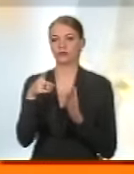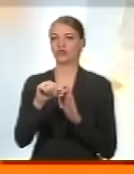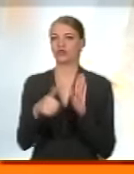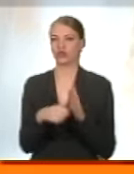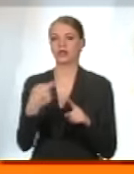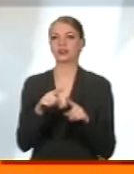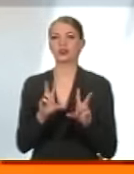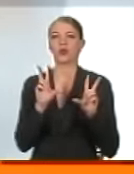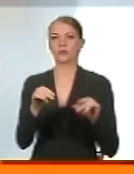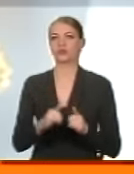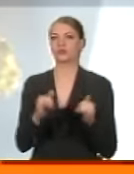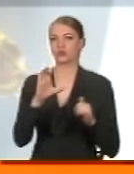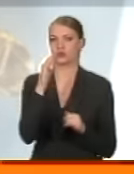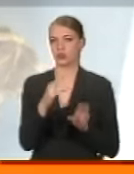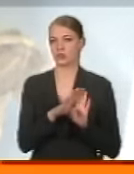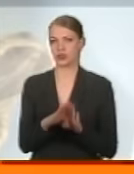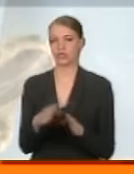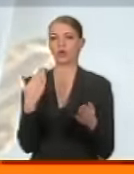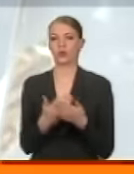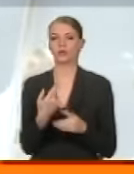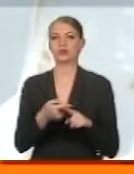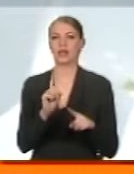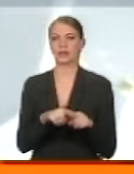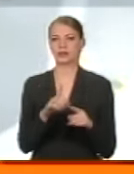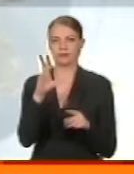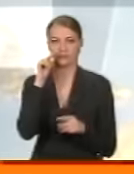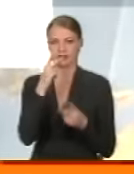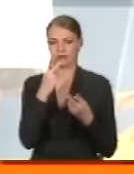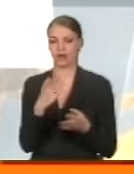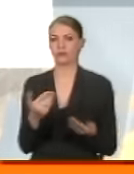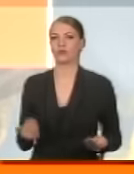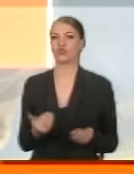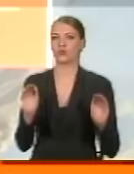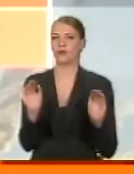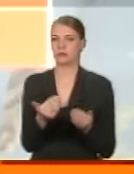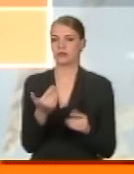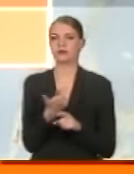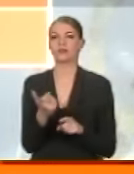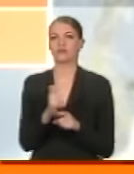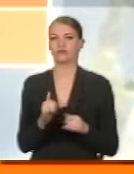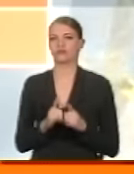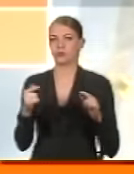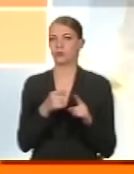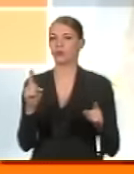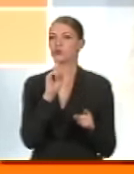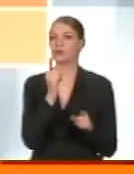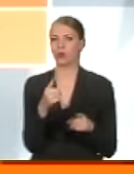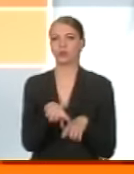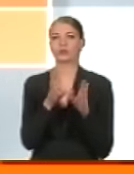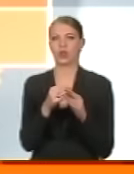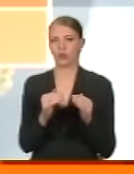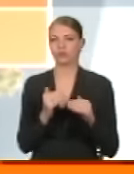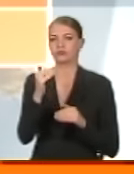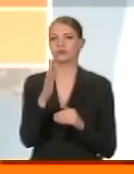2016 – це обіцяне зростання соцстандартів. Ось як це постає в цифрах. Прожитковий мінімум більшатиме протягом року. Загалом він зросте